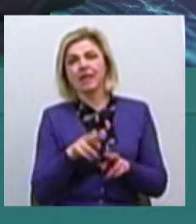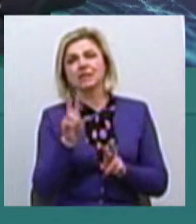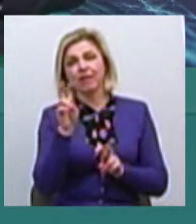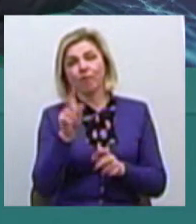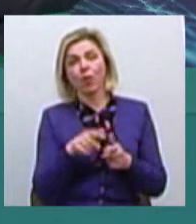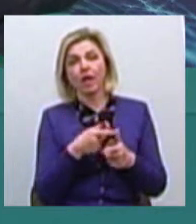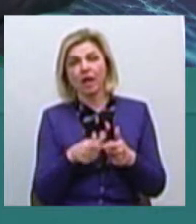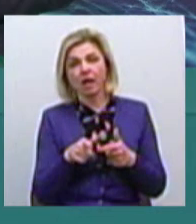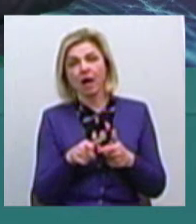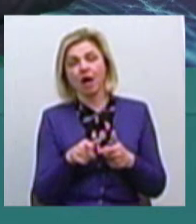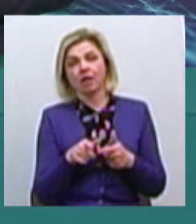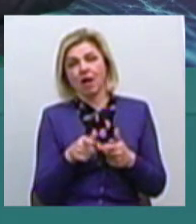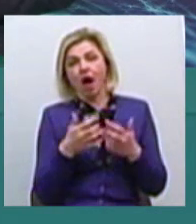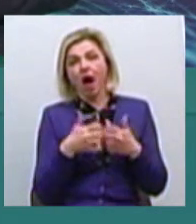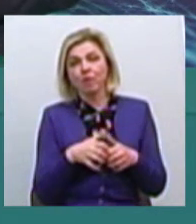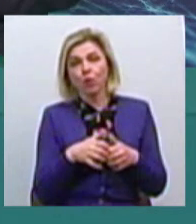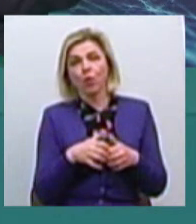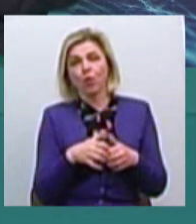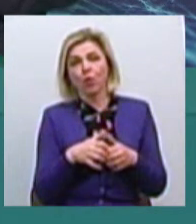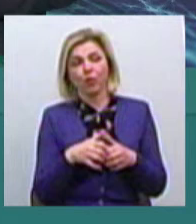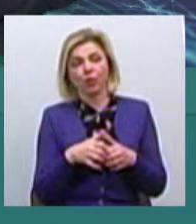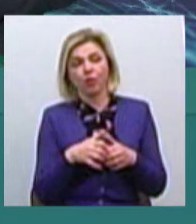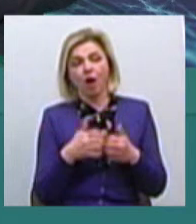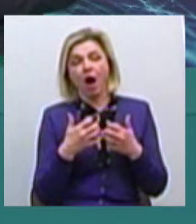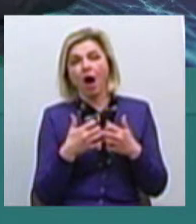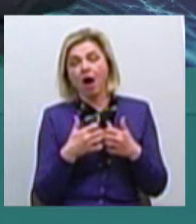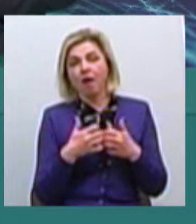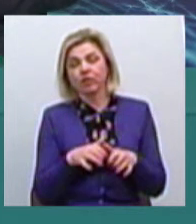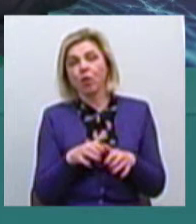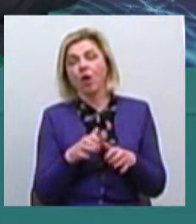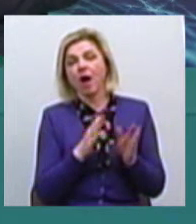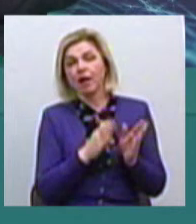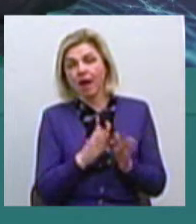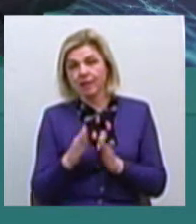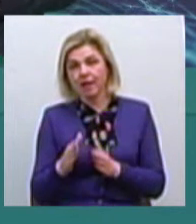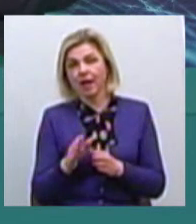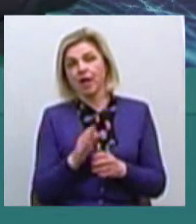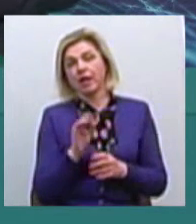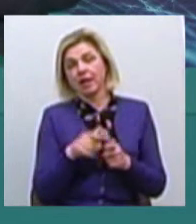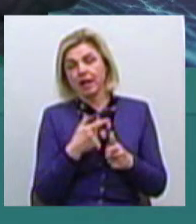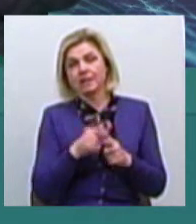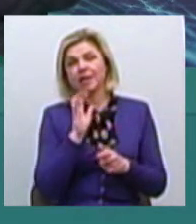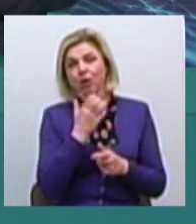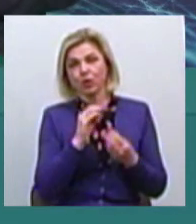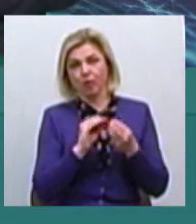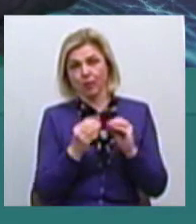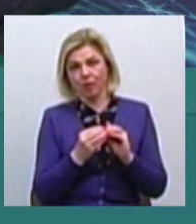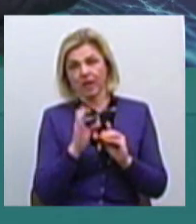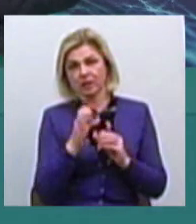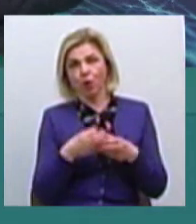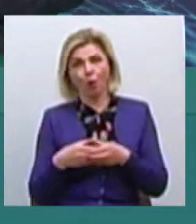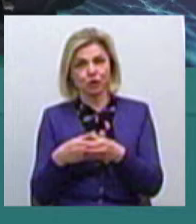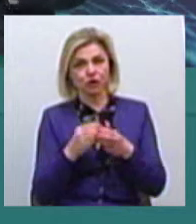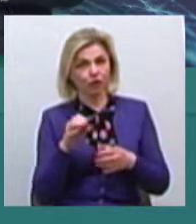или автократии, автократического режима в стране, либо же очень серьезных проблем с самим обществом. Потому